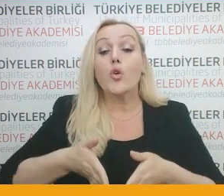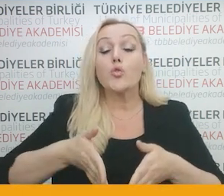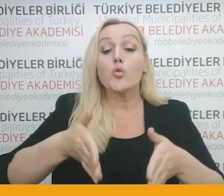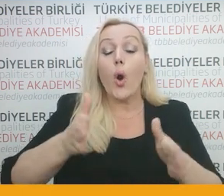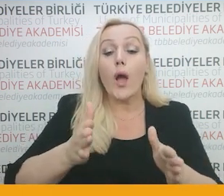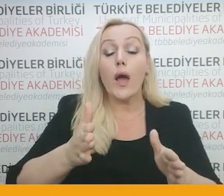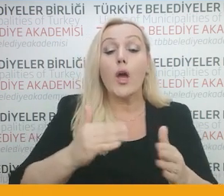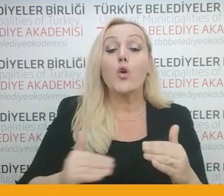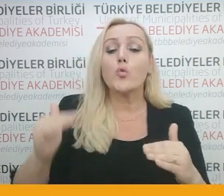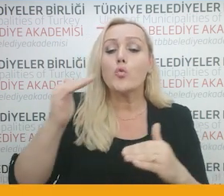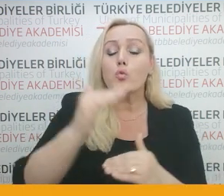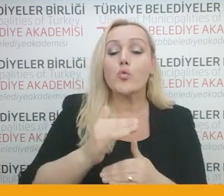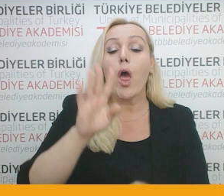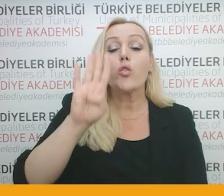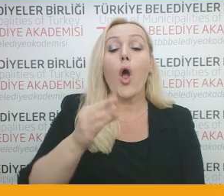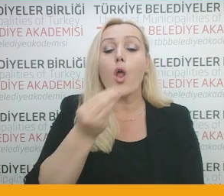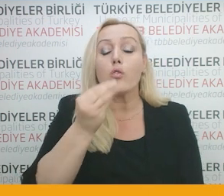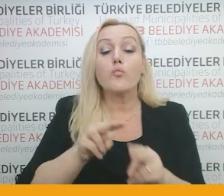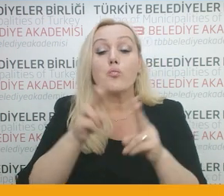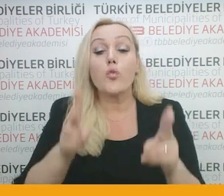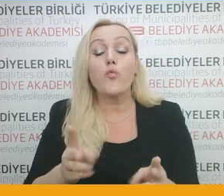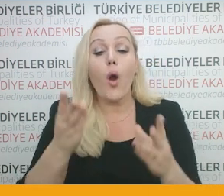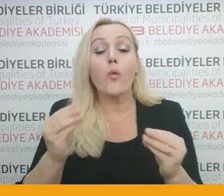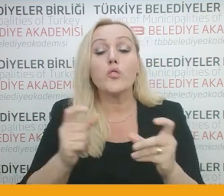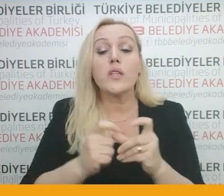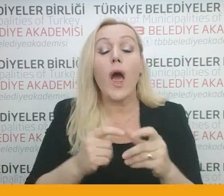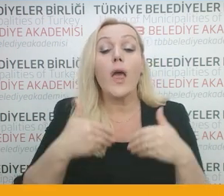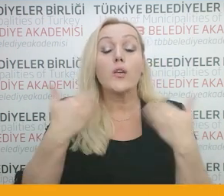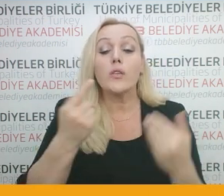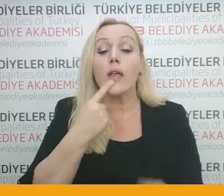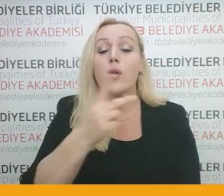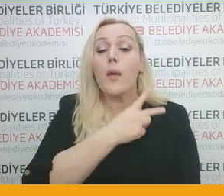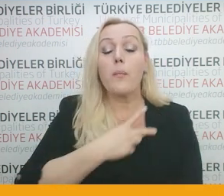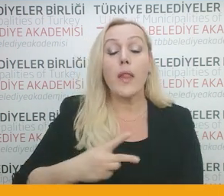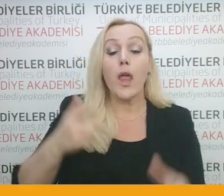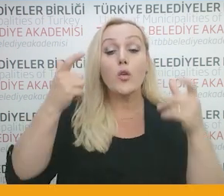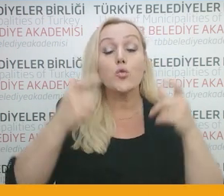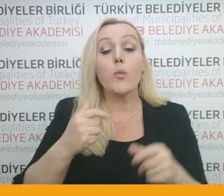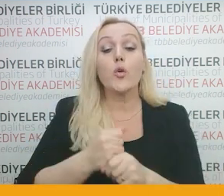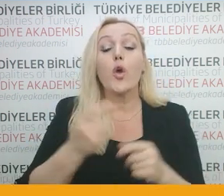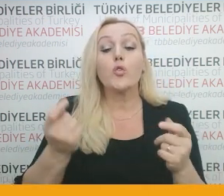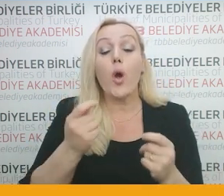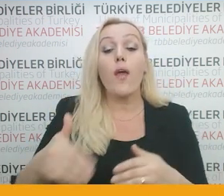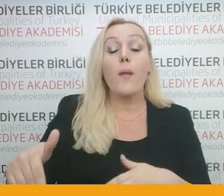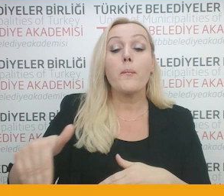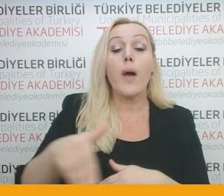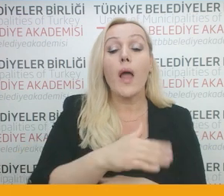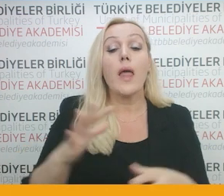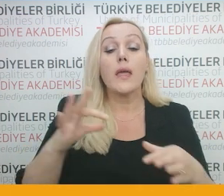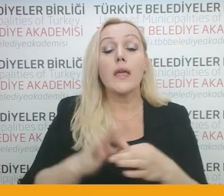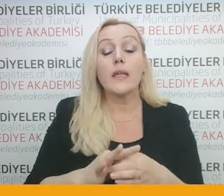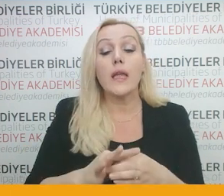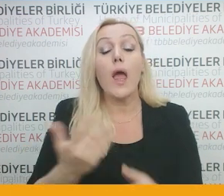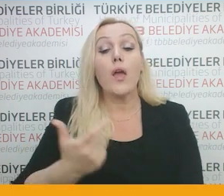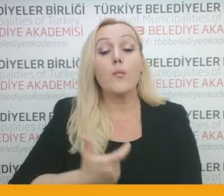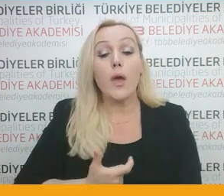büfe yerleştirilmiş. Sayıştay sonra demiş ki, belediyenin görev ve sorumluluk alanı içerisinde yer almayan mahalle yaptırılan ve ilgili mevzuat uyarıcı